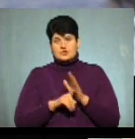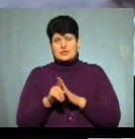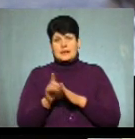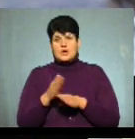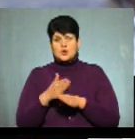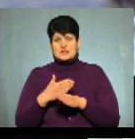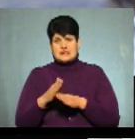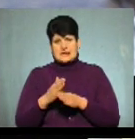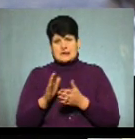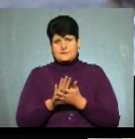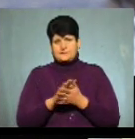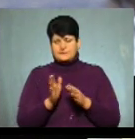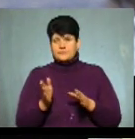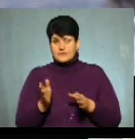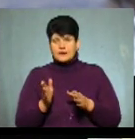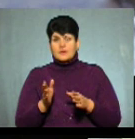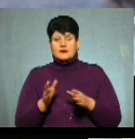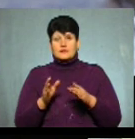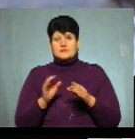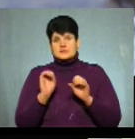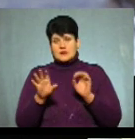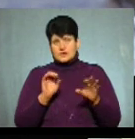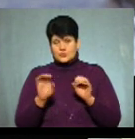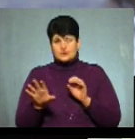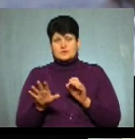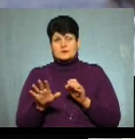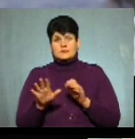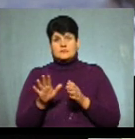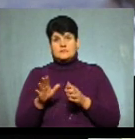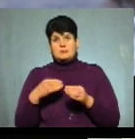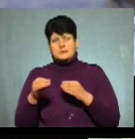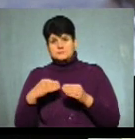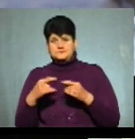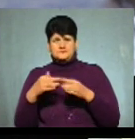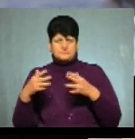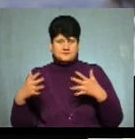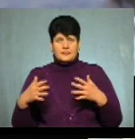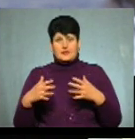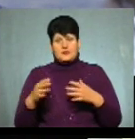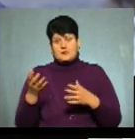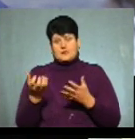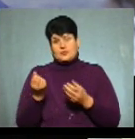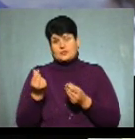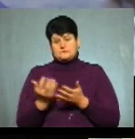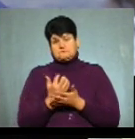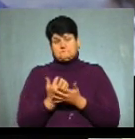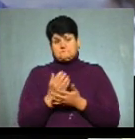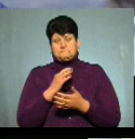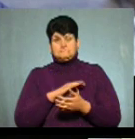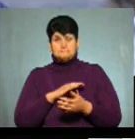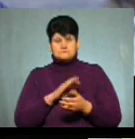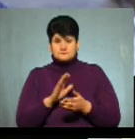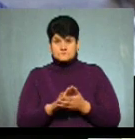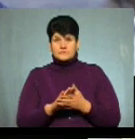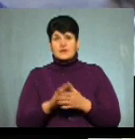сортування. Здають цю вторсировину і невеличкі кошти отримують на рахунок і витрачають їх на отримання будинку. Ще хочу сказати,